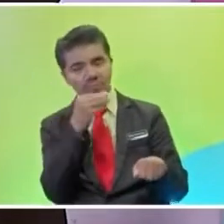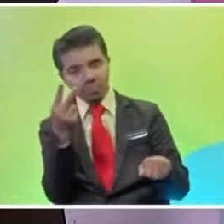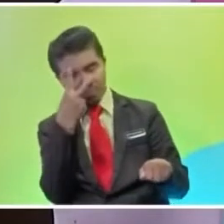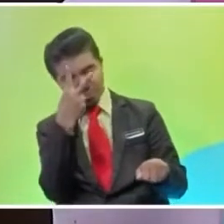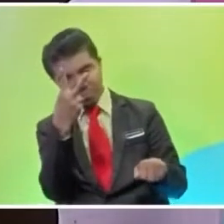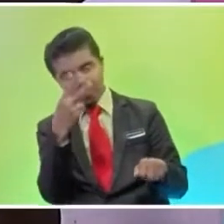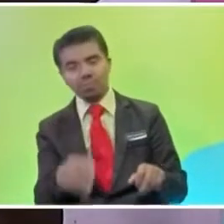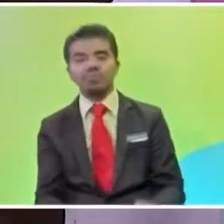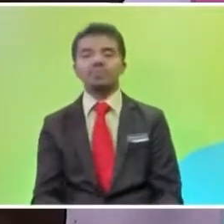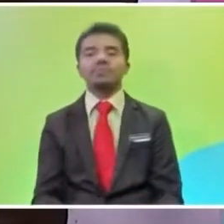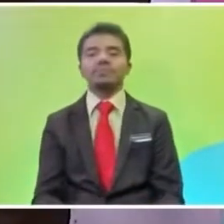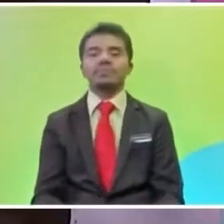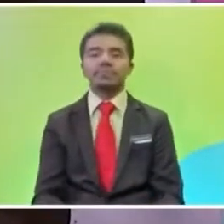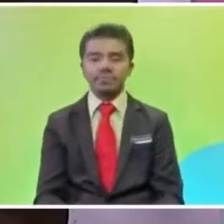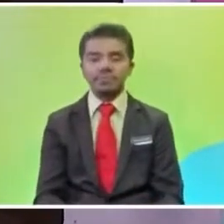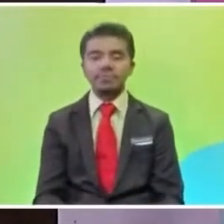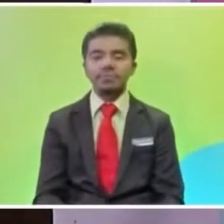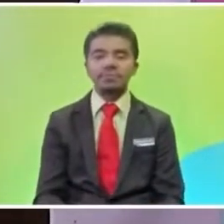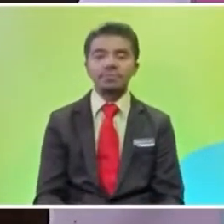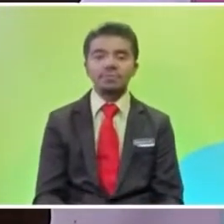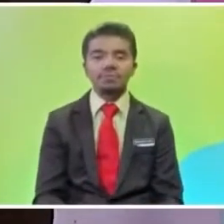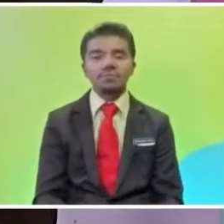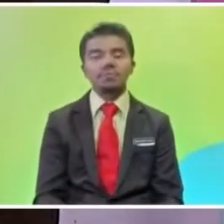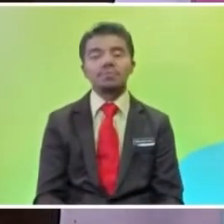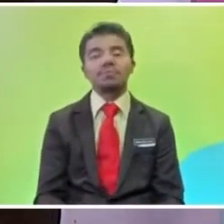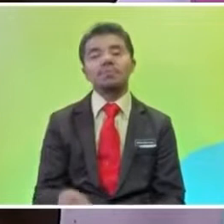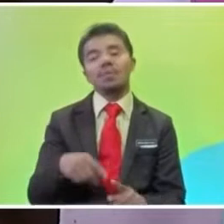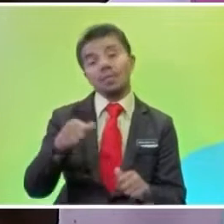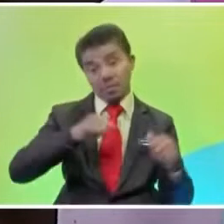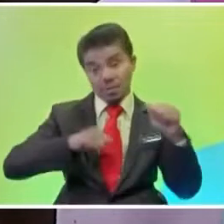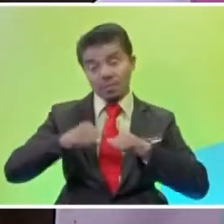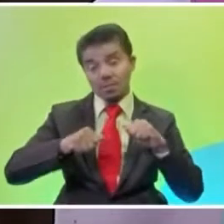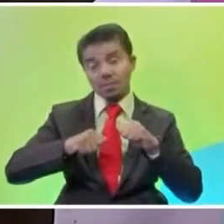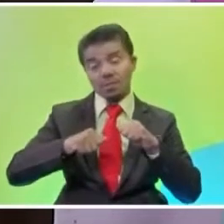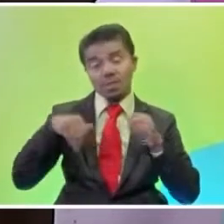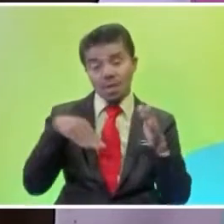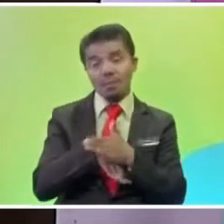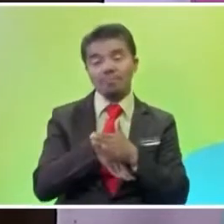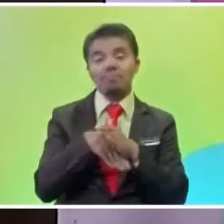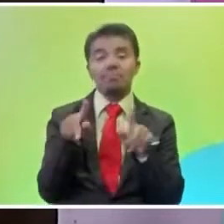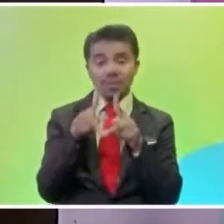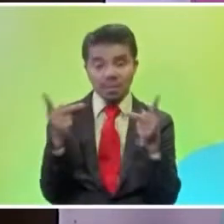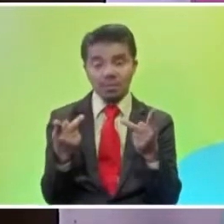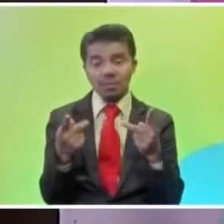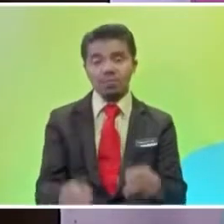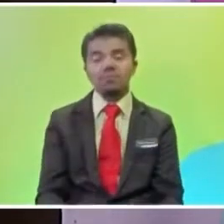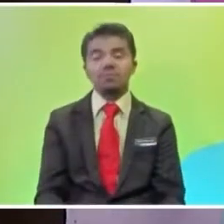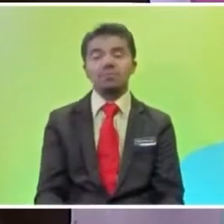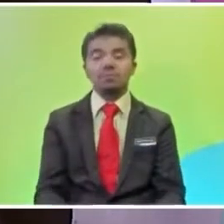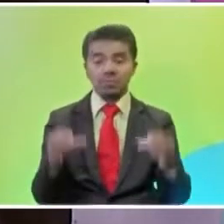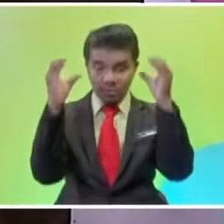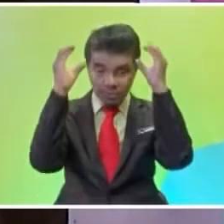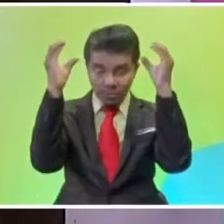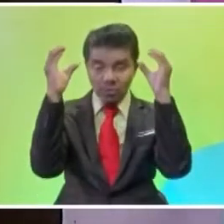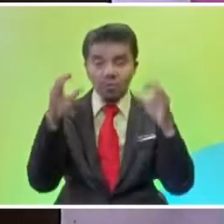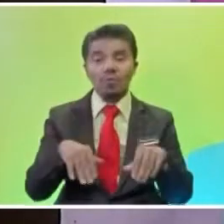jadi kalau Petak Serang ini dijalankan di dalam kelas sebenarnya guru boleh cungkil Bapak murid-murid ini kadalah kita ada